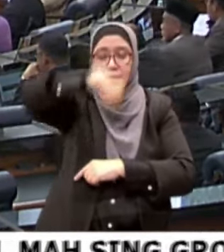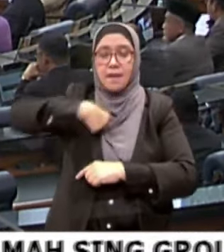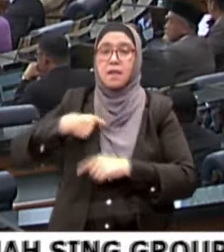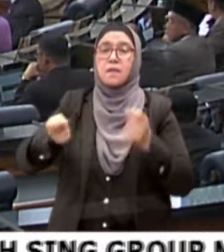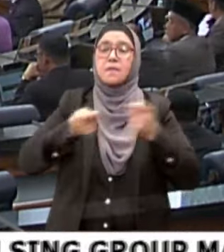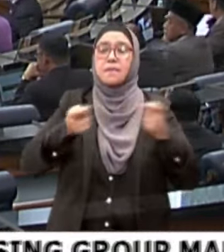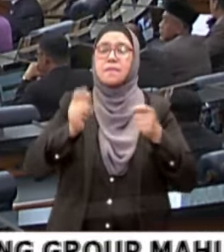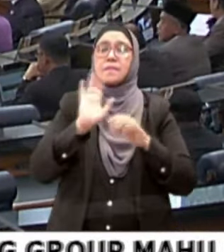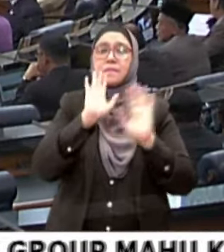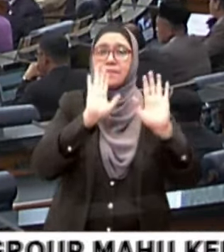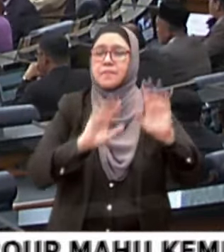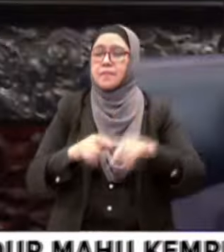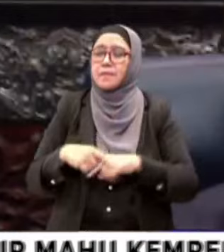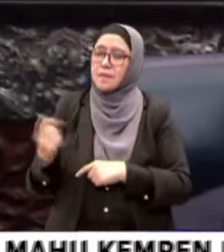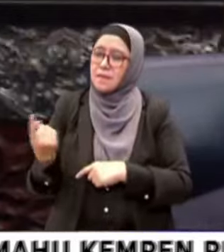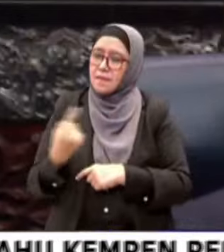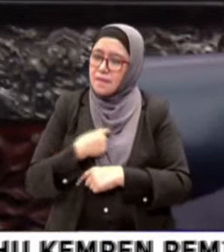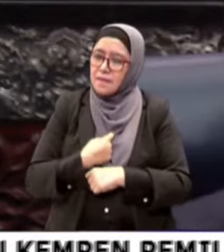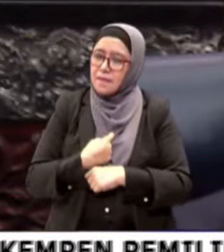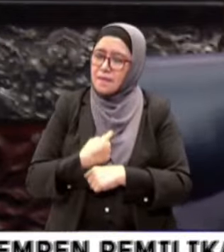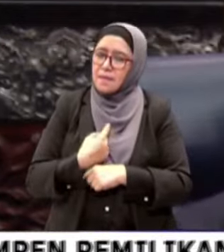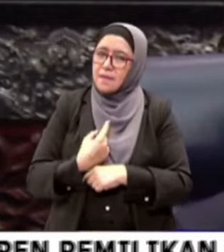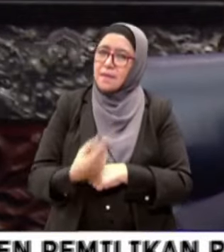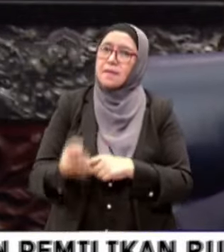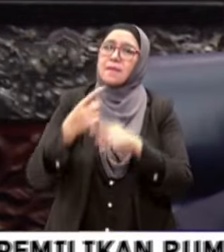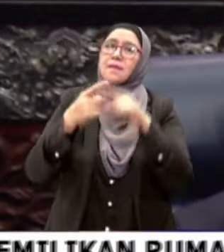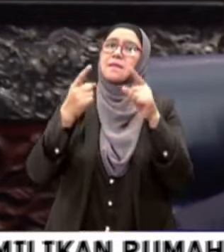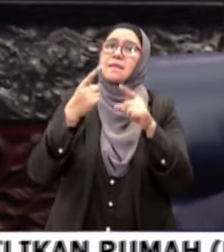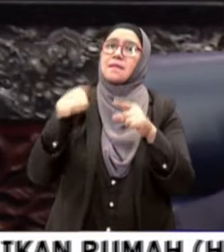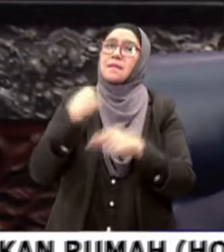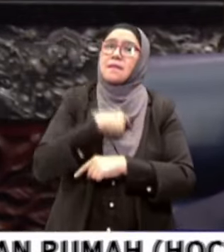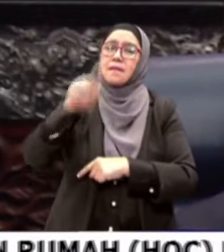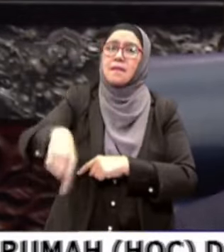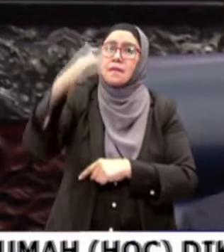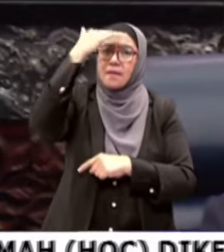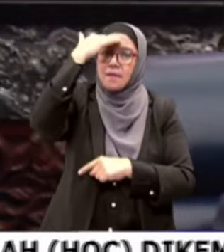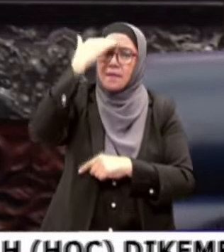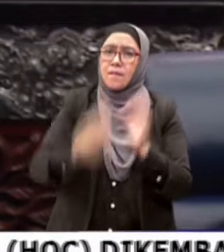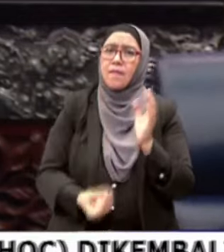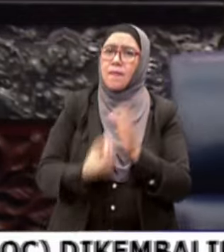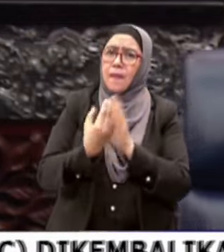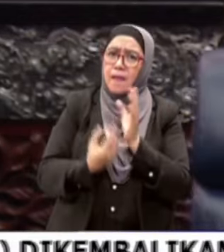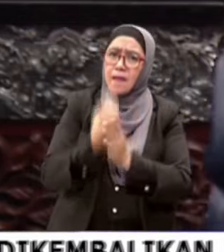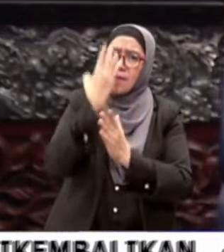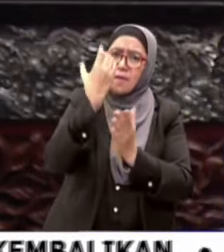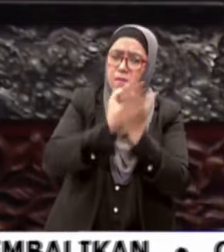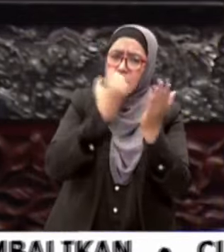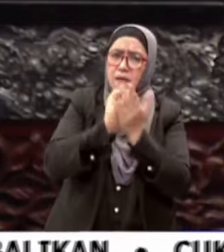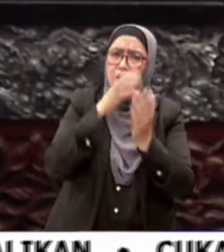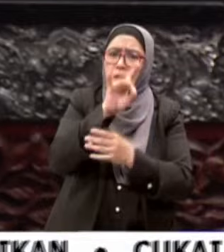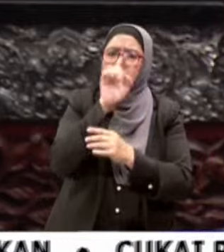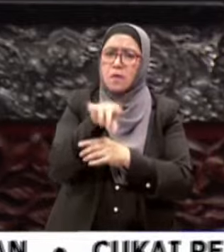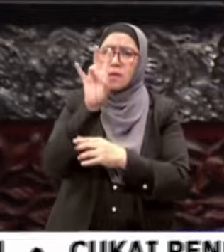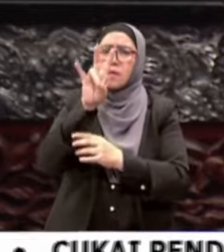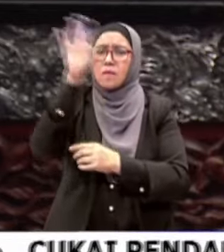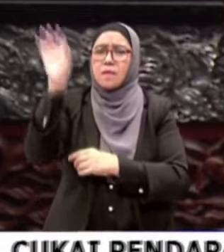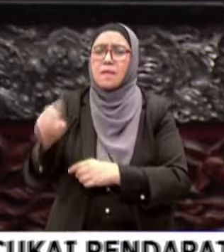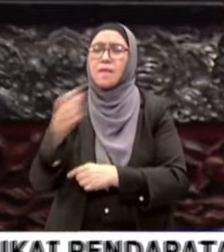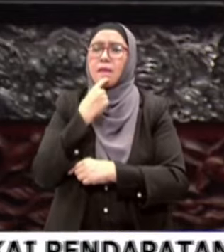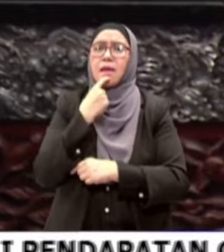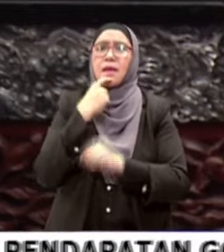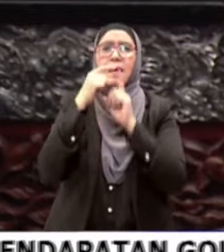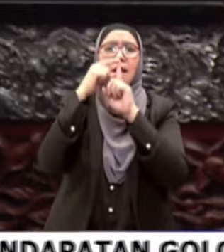ialah yang kita juga akhirnya perlu tahu bahwa pertumbuhan 8 populeran 700 itu yang disebut oleh ketua